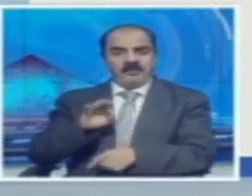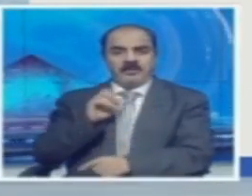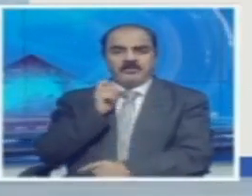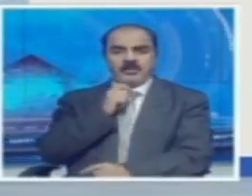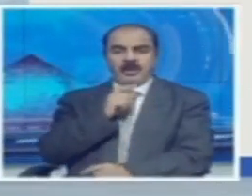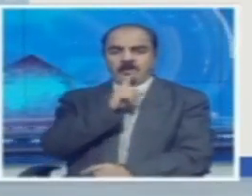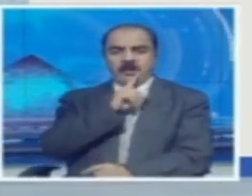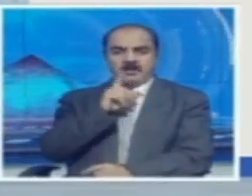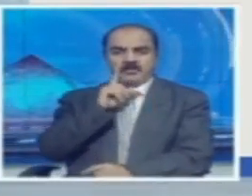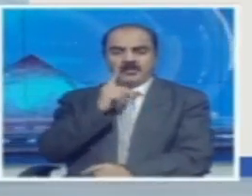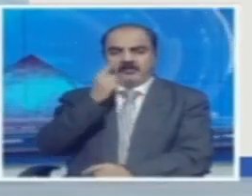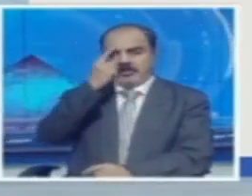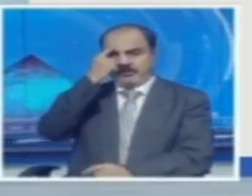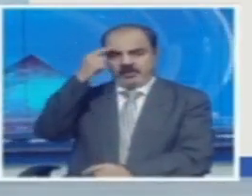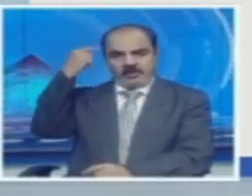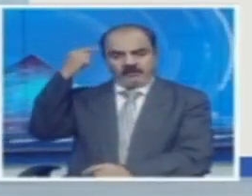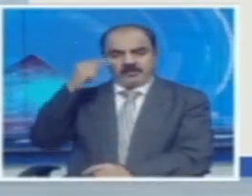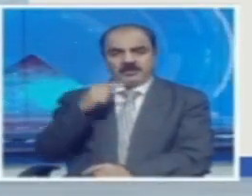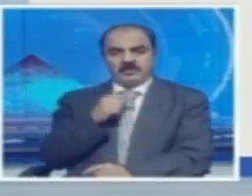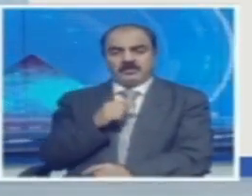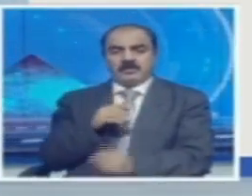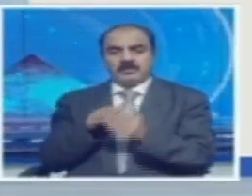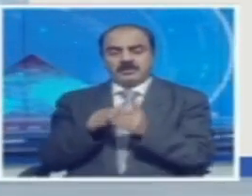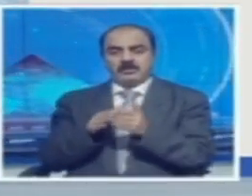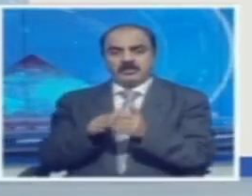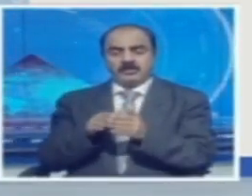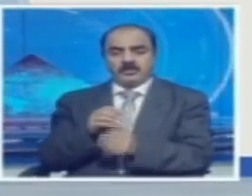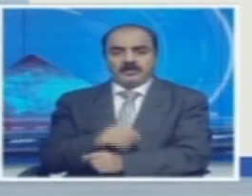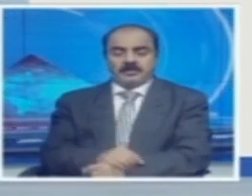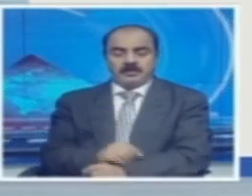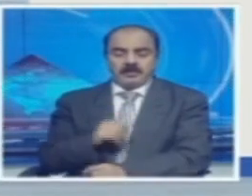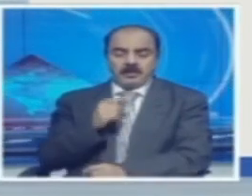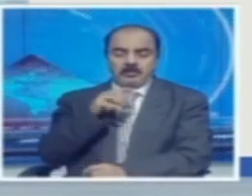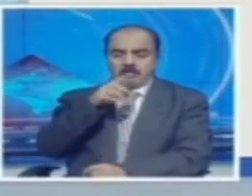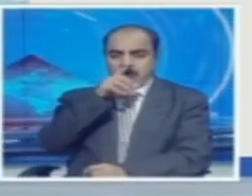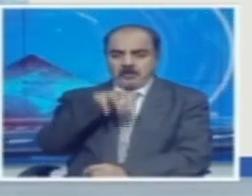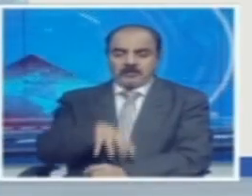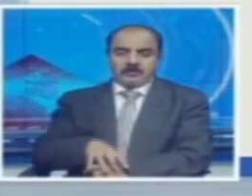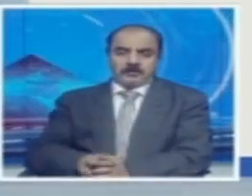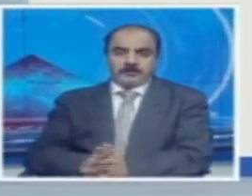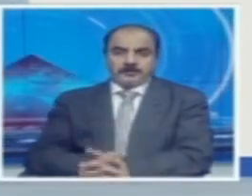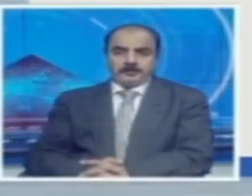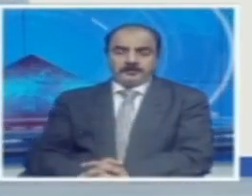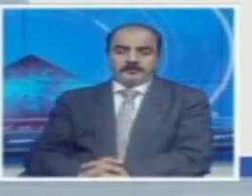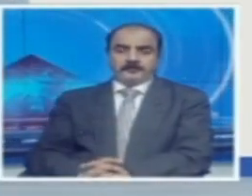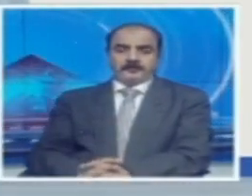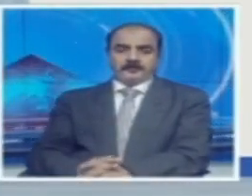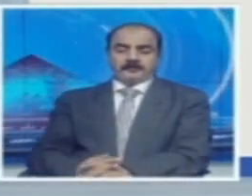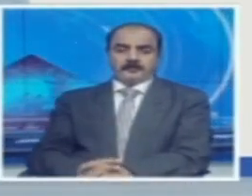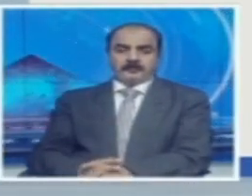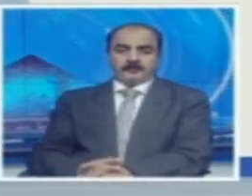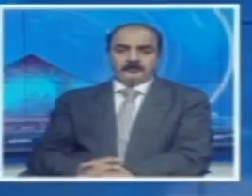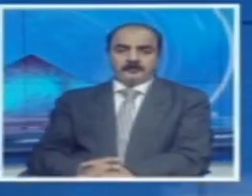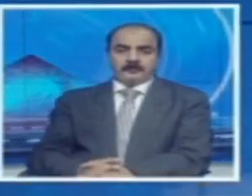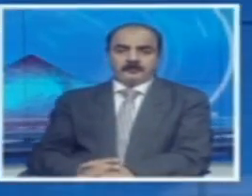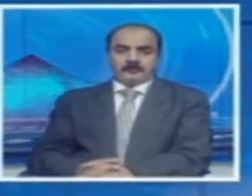القرعة بمديريات أمن سوهاج، بني سويف، المنوفية، كفر الشيخ، السويس والقاهرة.